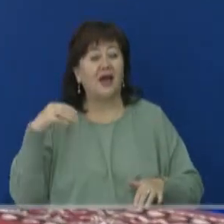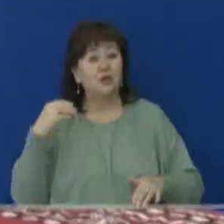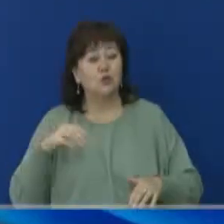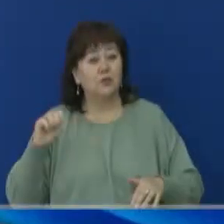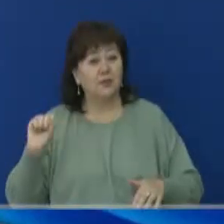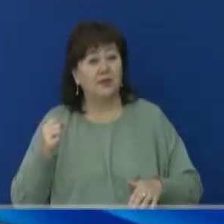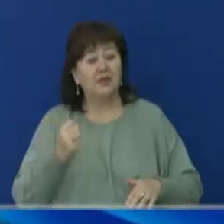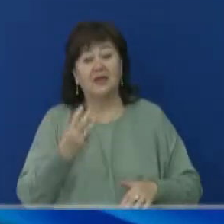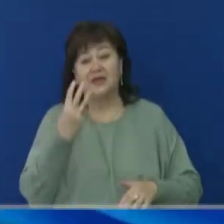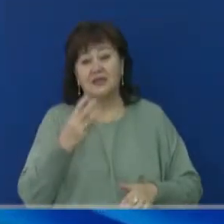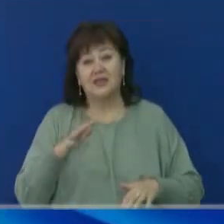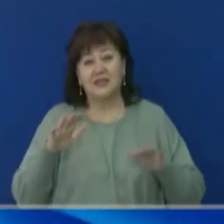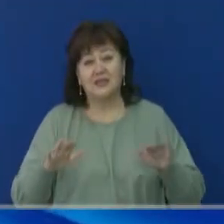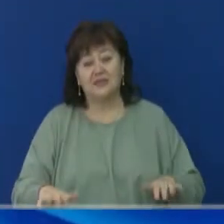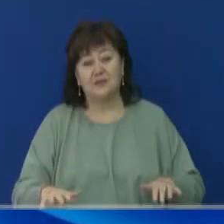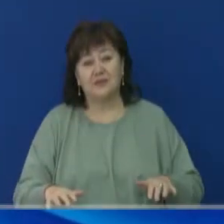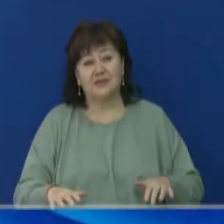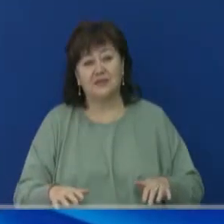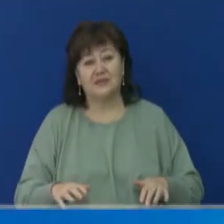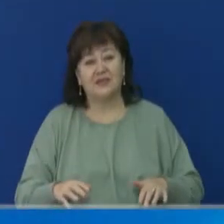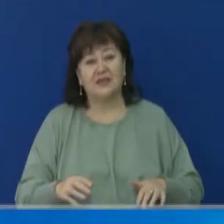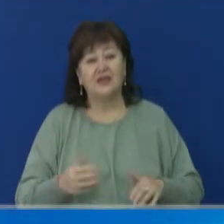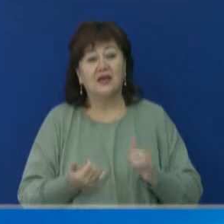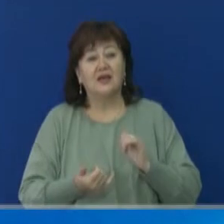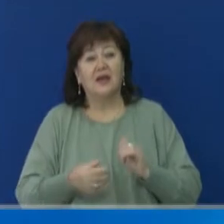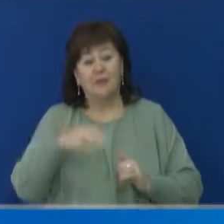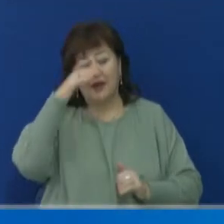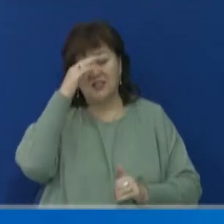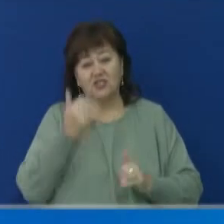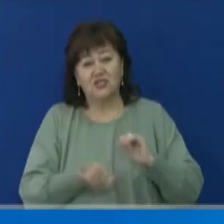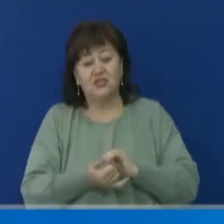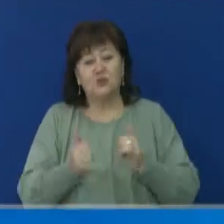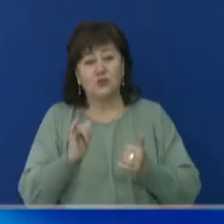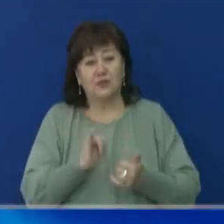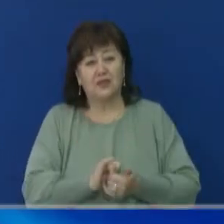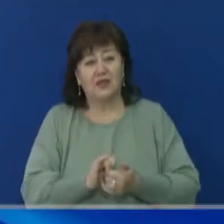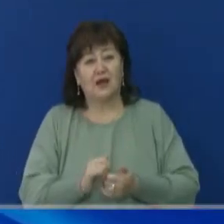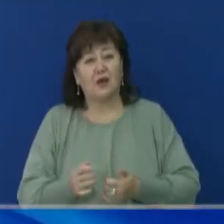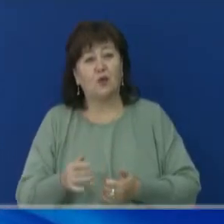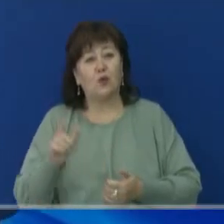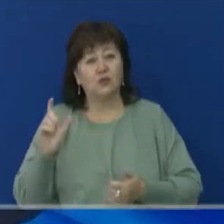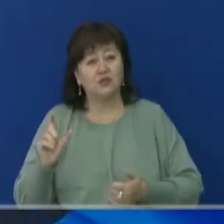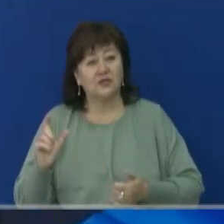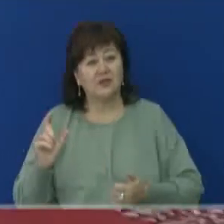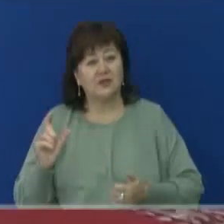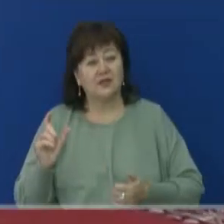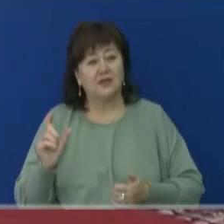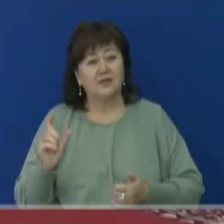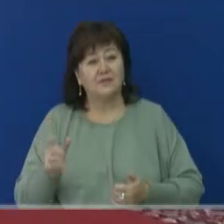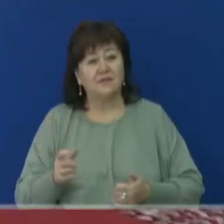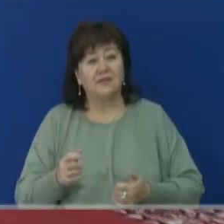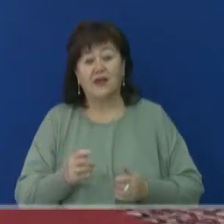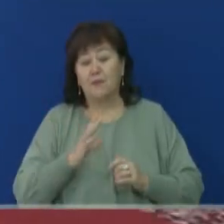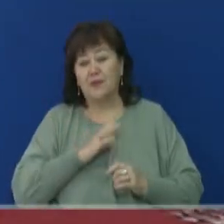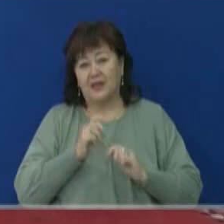иеленді. Ал үшінші орын Үкілеген Үміт әңгімесімен өскемендік Ақиқат Сәрсенбаевқа бұйырды. Жеңімпаздарға арнайы жүлделер мен